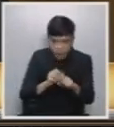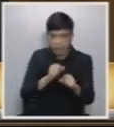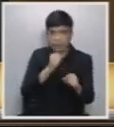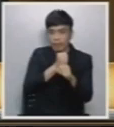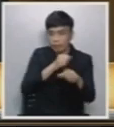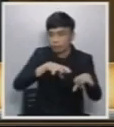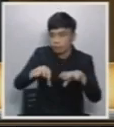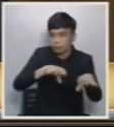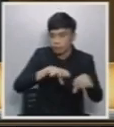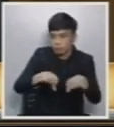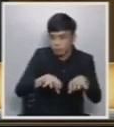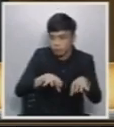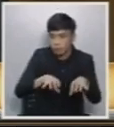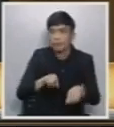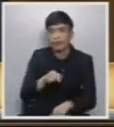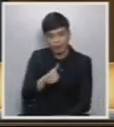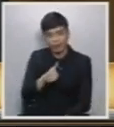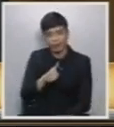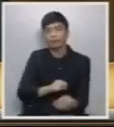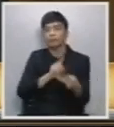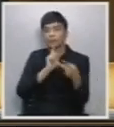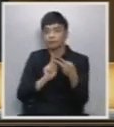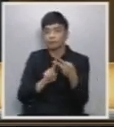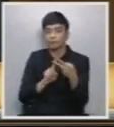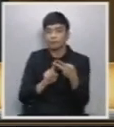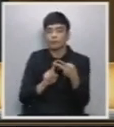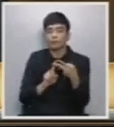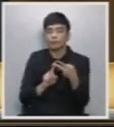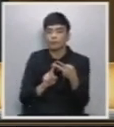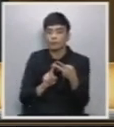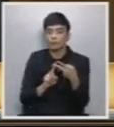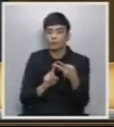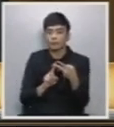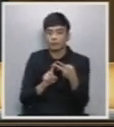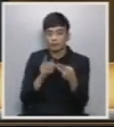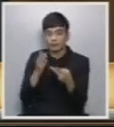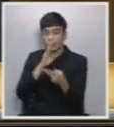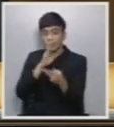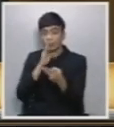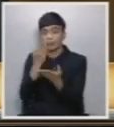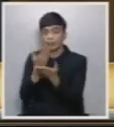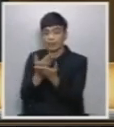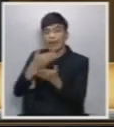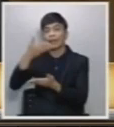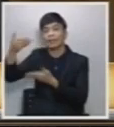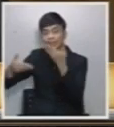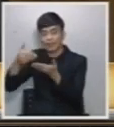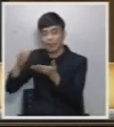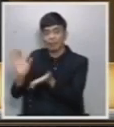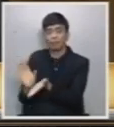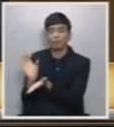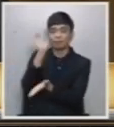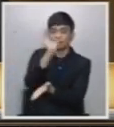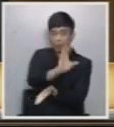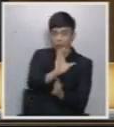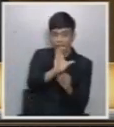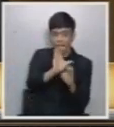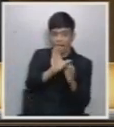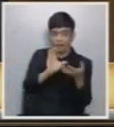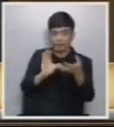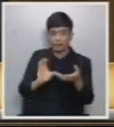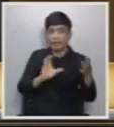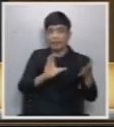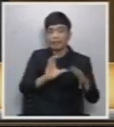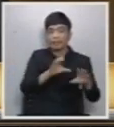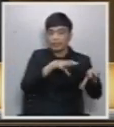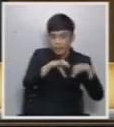ได้ประการที่2ก็คือเงินอีกส่วนหนึ่งหลังจากหักค่าใช้จ่ายนั้นก็ไปมอบให้กับมูลนิธิเคหะสงเ